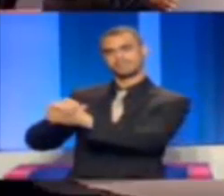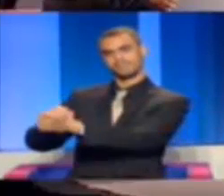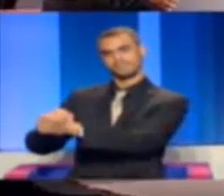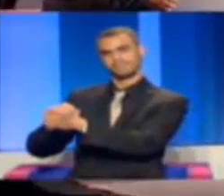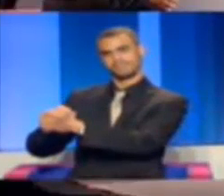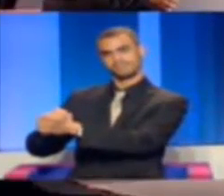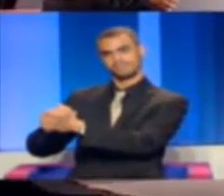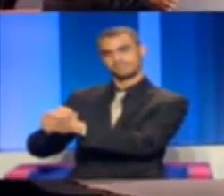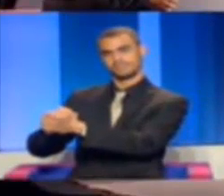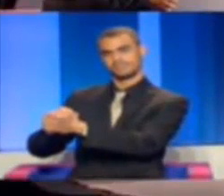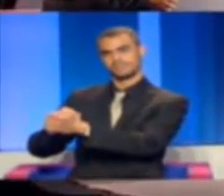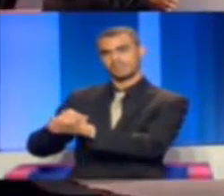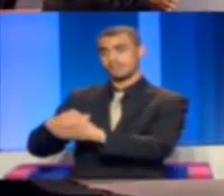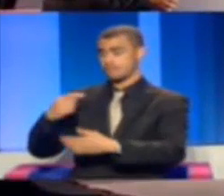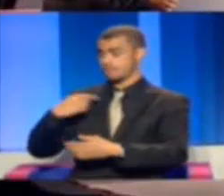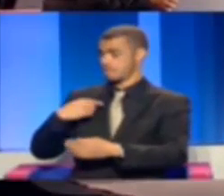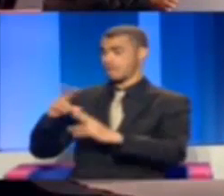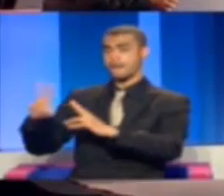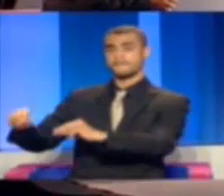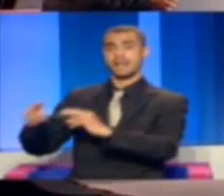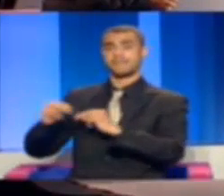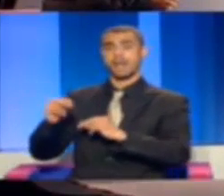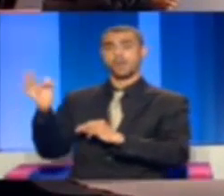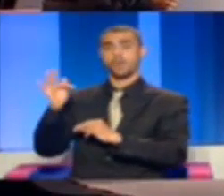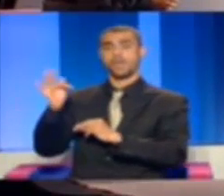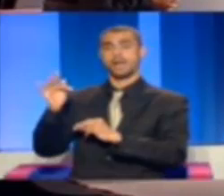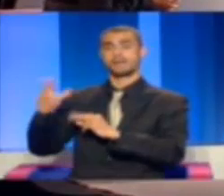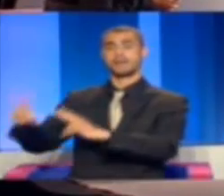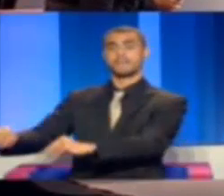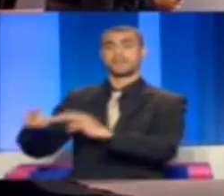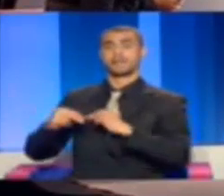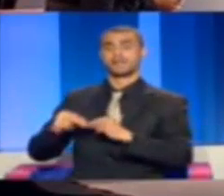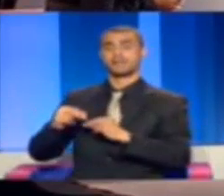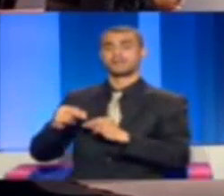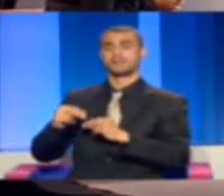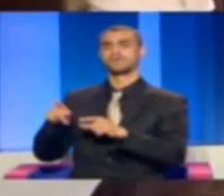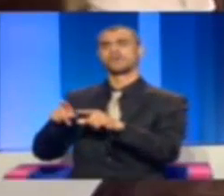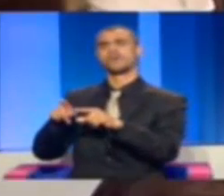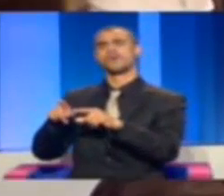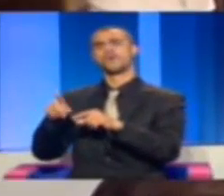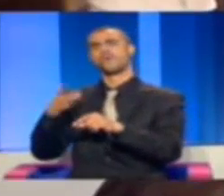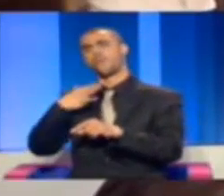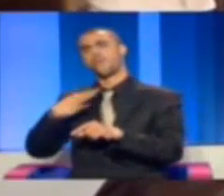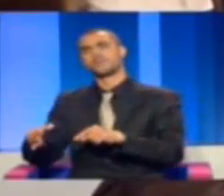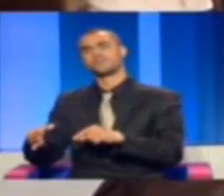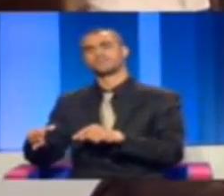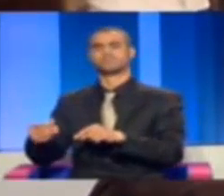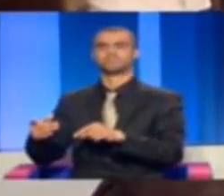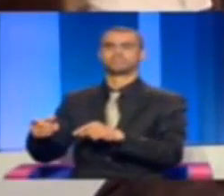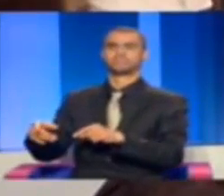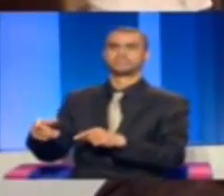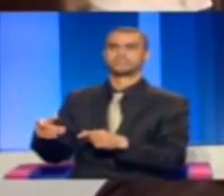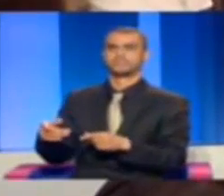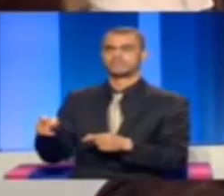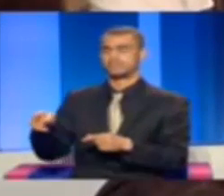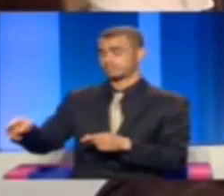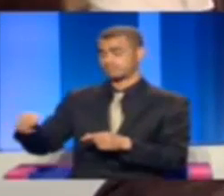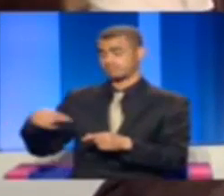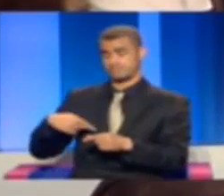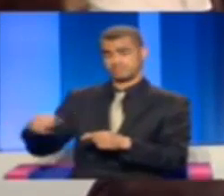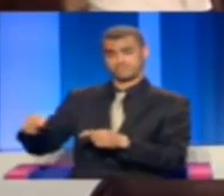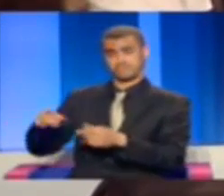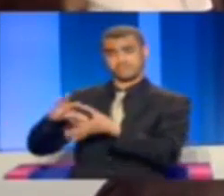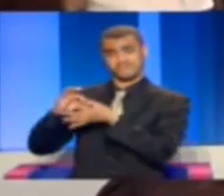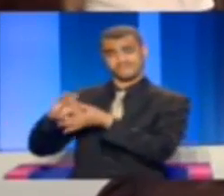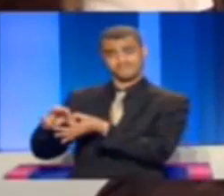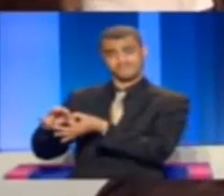والاخ، وكذلك حتى هو كيعتبرني كذلك، انا الاخ ديالو والاب والصديق ديالو والابن ديالو. فيعني التعايش مع مع